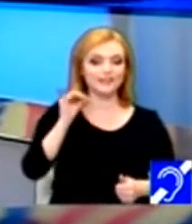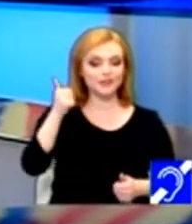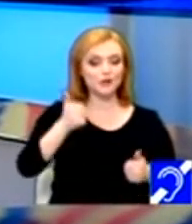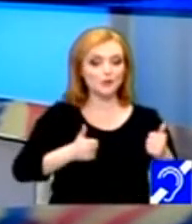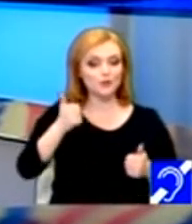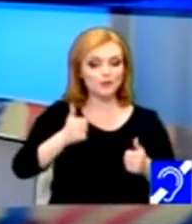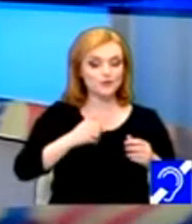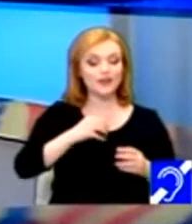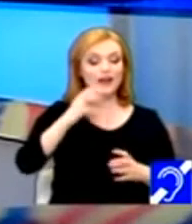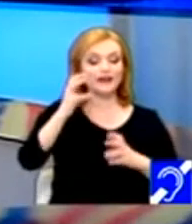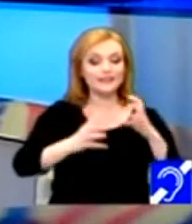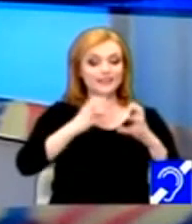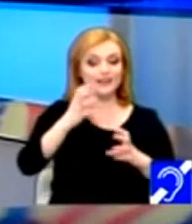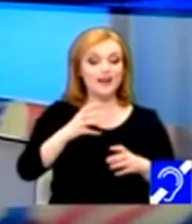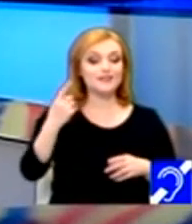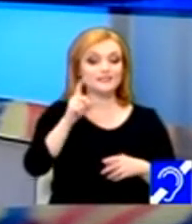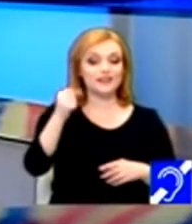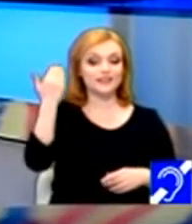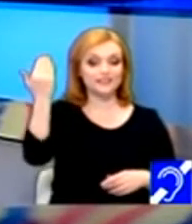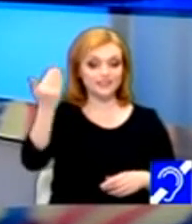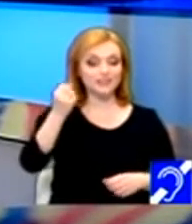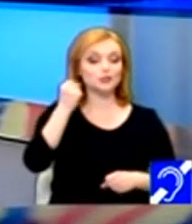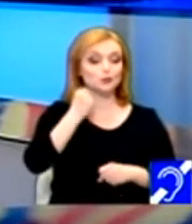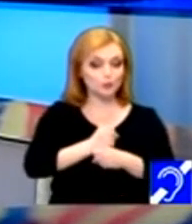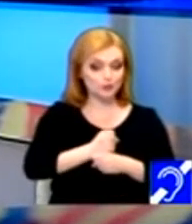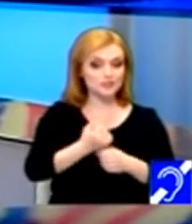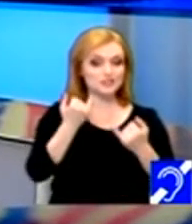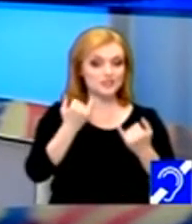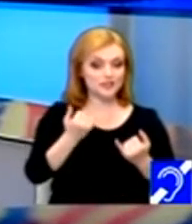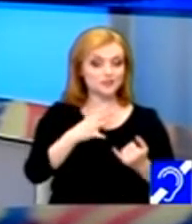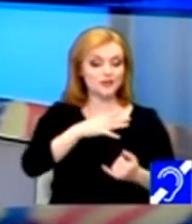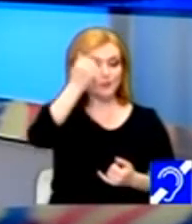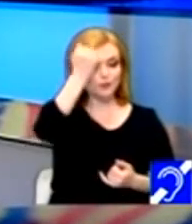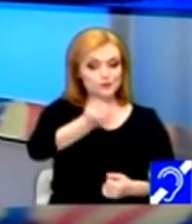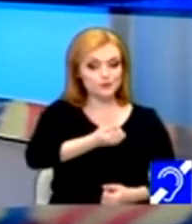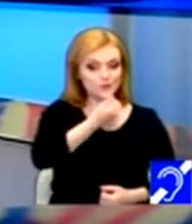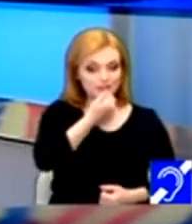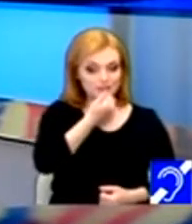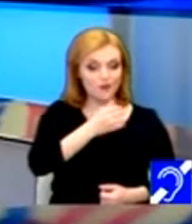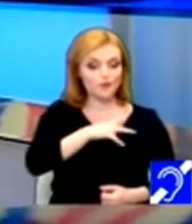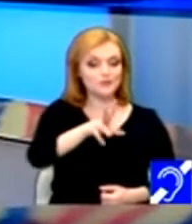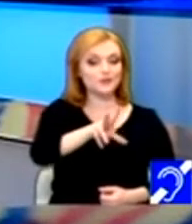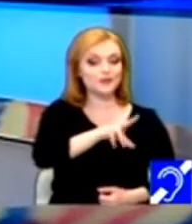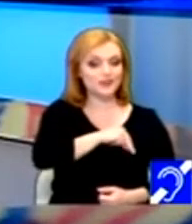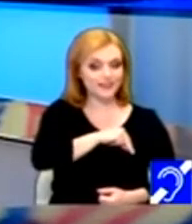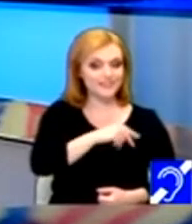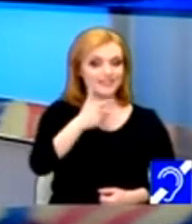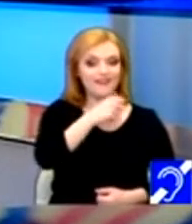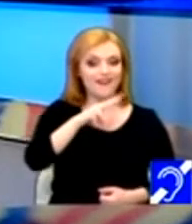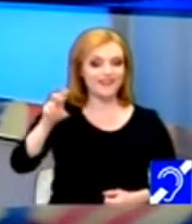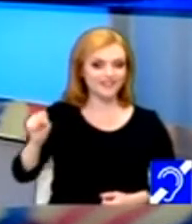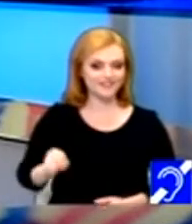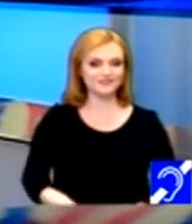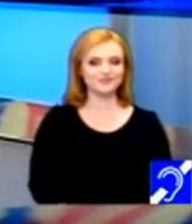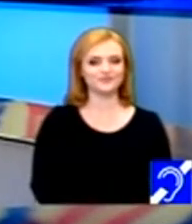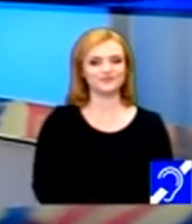fost răsplătită. 35 de elevi care au adus acasă 49 de distincții au fost premiați la Gala Olimpicilor